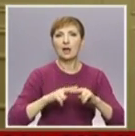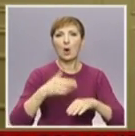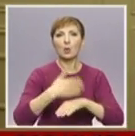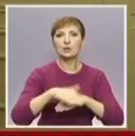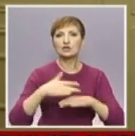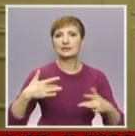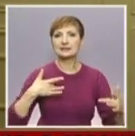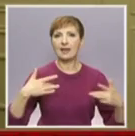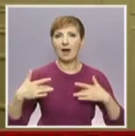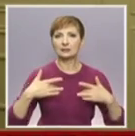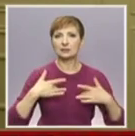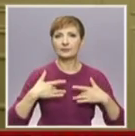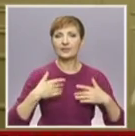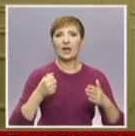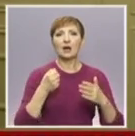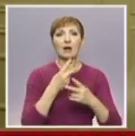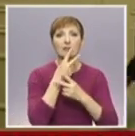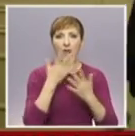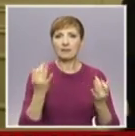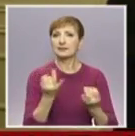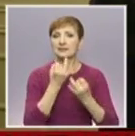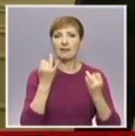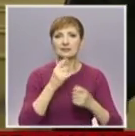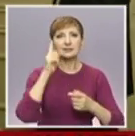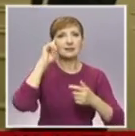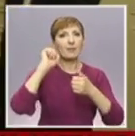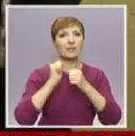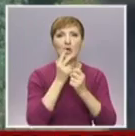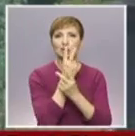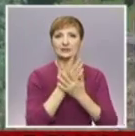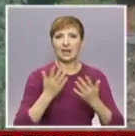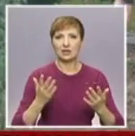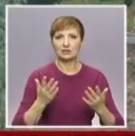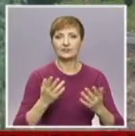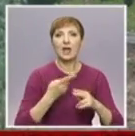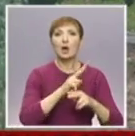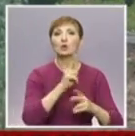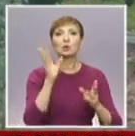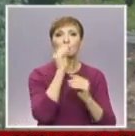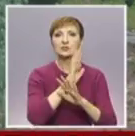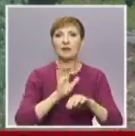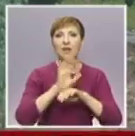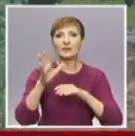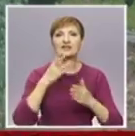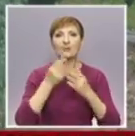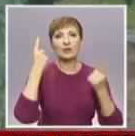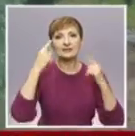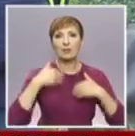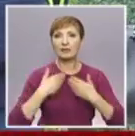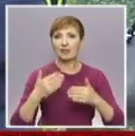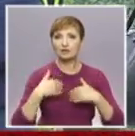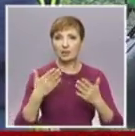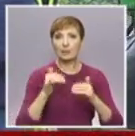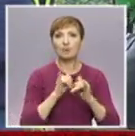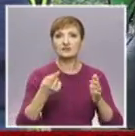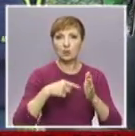уличные театры, это довольно яркое, интересное, запоминающееся зрелище. Для тех, кто не успел отправить свои идеи и предложения по